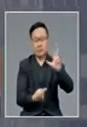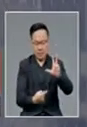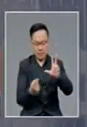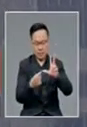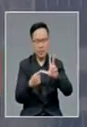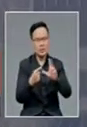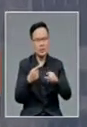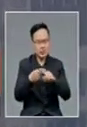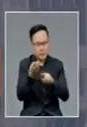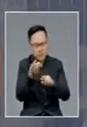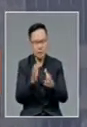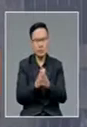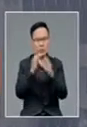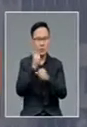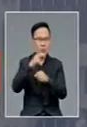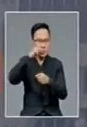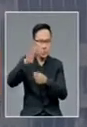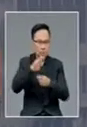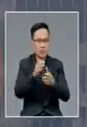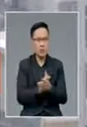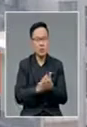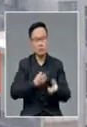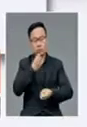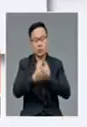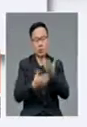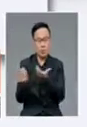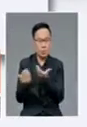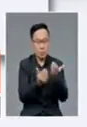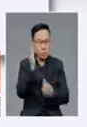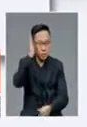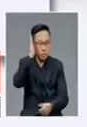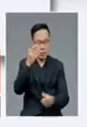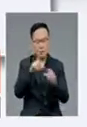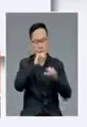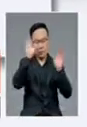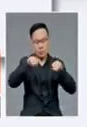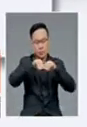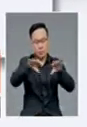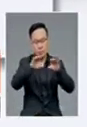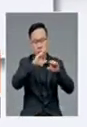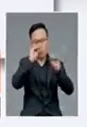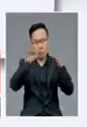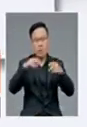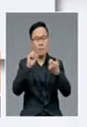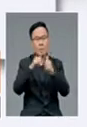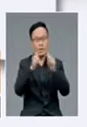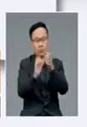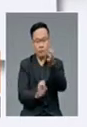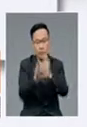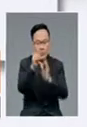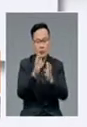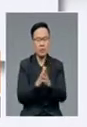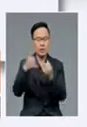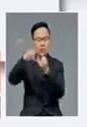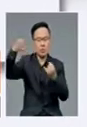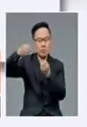เนี่ยเป็นเจ้าหน้าที่ดับเพลิงนายอีริกทรัมป์เป็นลูกชายของทรัมป์ก็ทวีตข้อความว่าเหตุไฟไหม้เริ่มต้นจากไฟฟ้